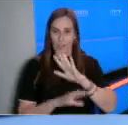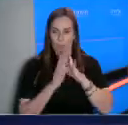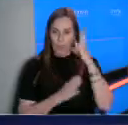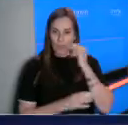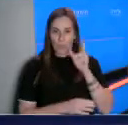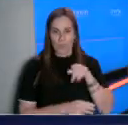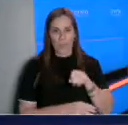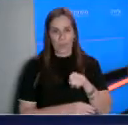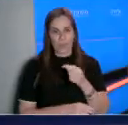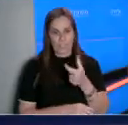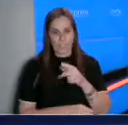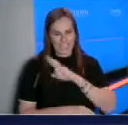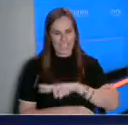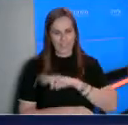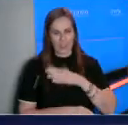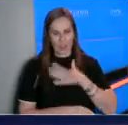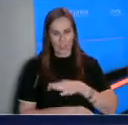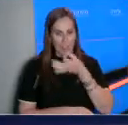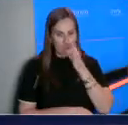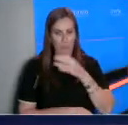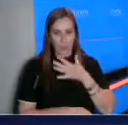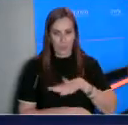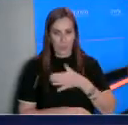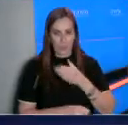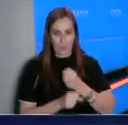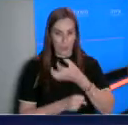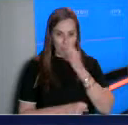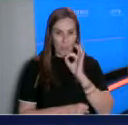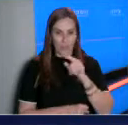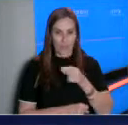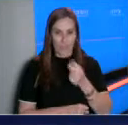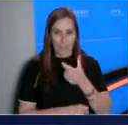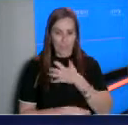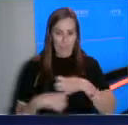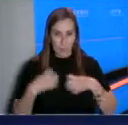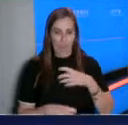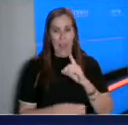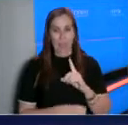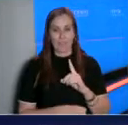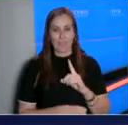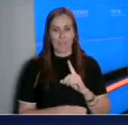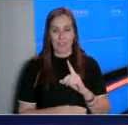יש איפשהו באמצע קצת סבל, כי אתה רוצה להשתפר, אתה רוצה להיות יותר טוב. אז אתה קצת מתוסכל, אבל